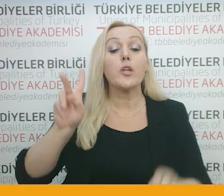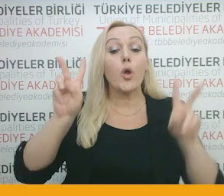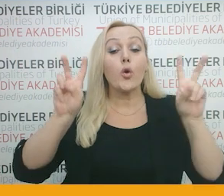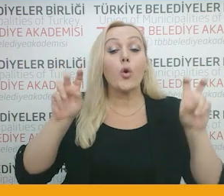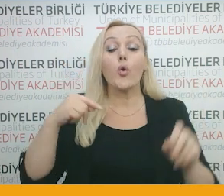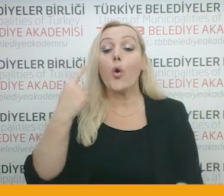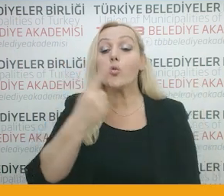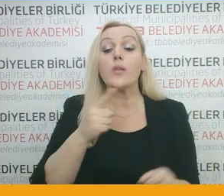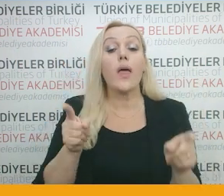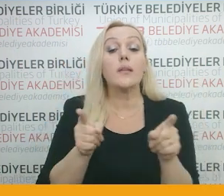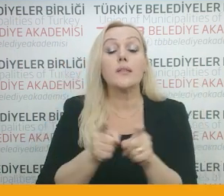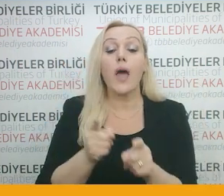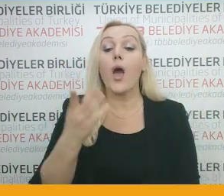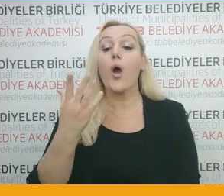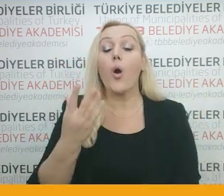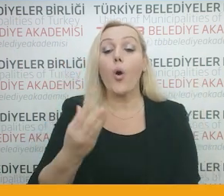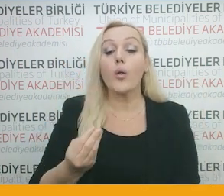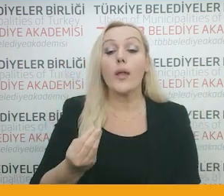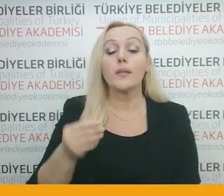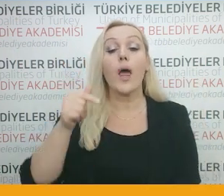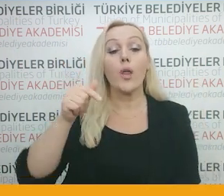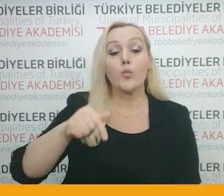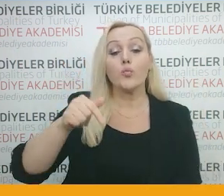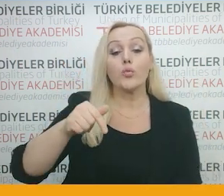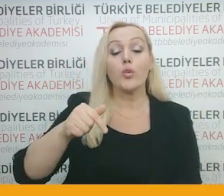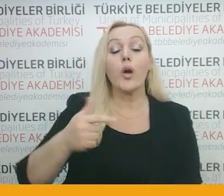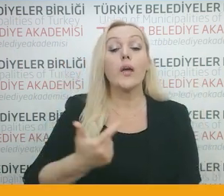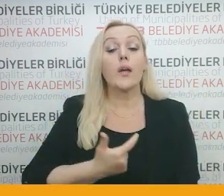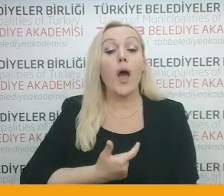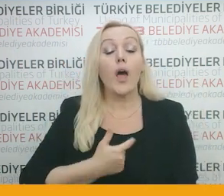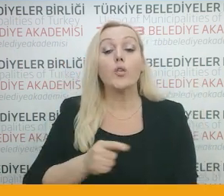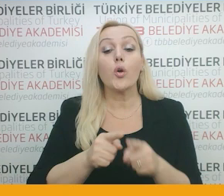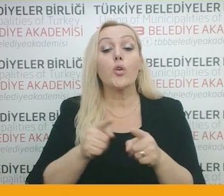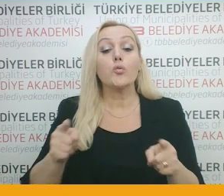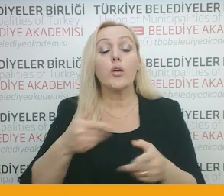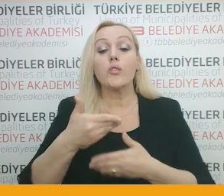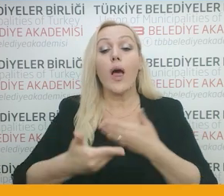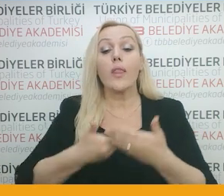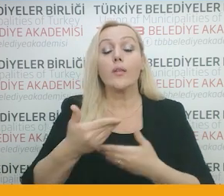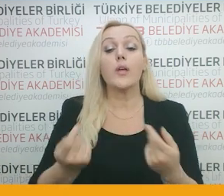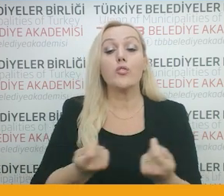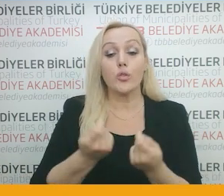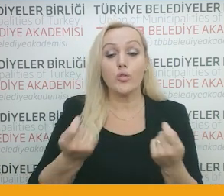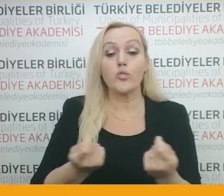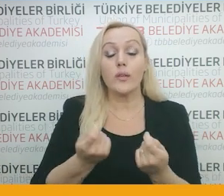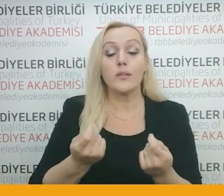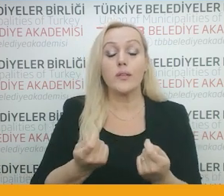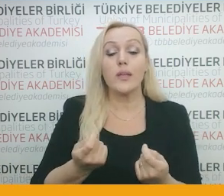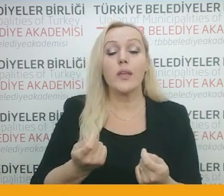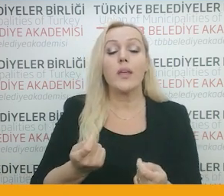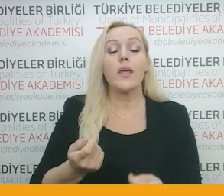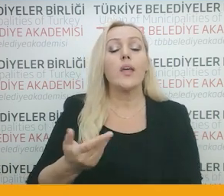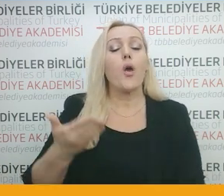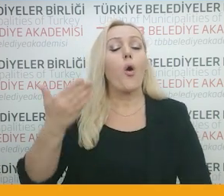Dolayısıyla kısa ve öz bir şekilde bunu kanunu, bu süreci anlatmaya çalışacağız. Öncelikle